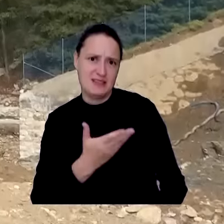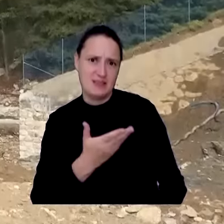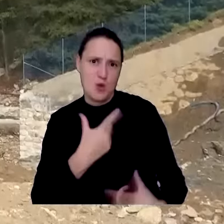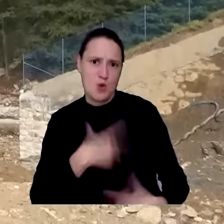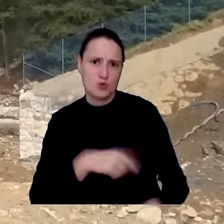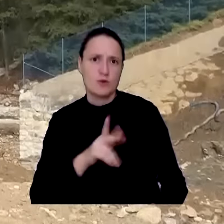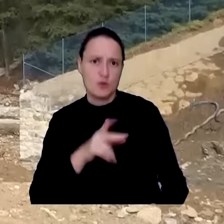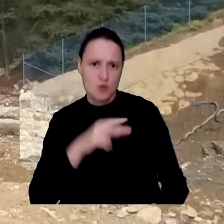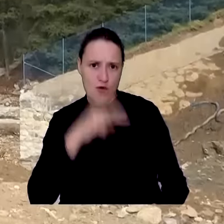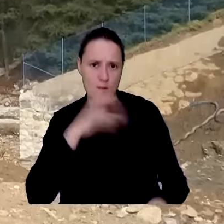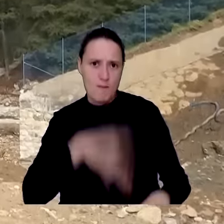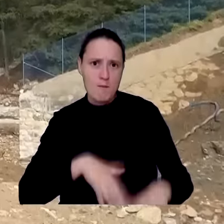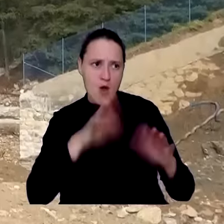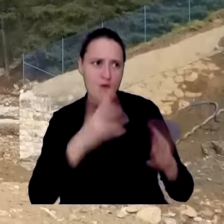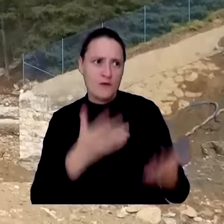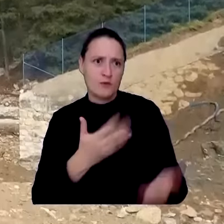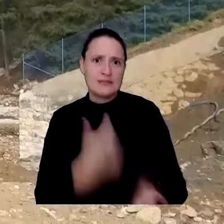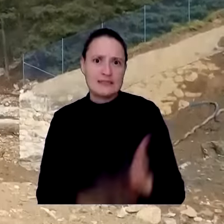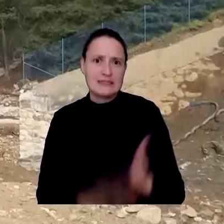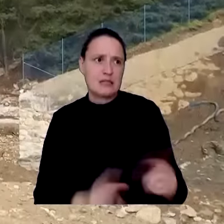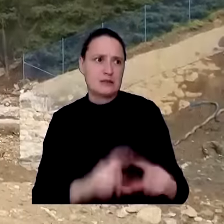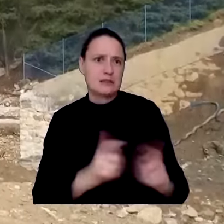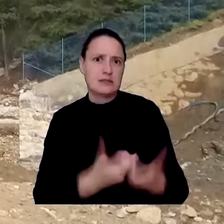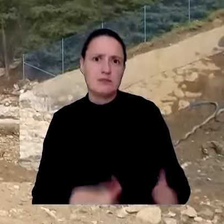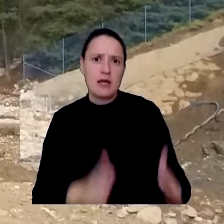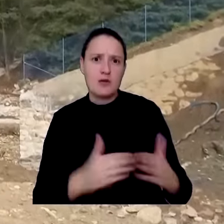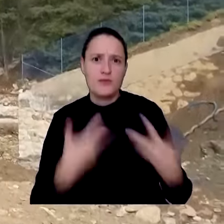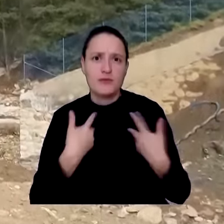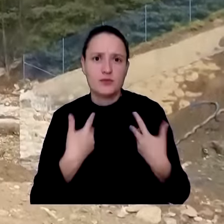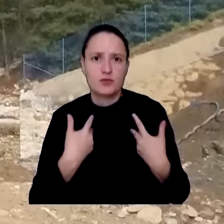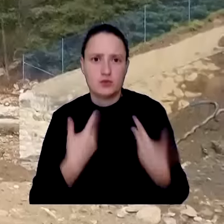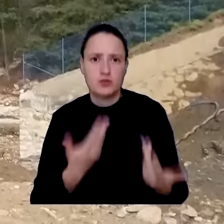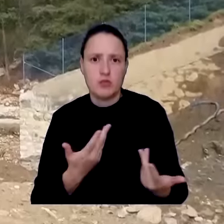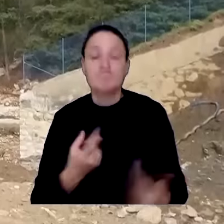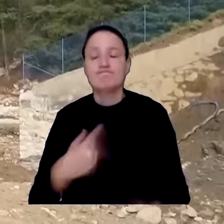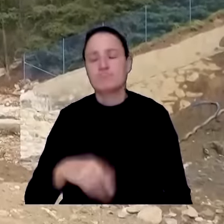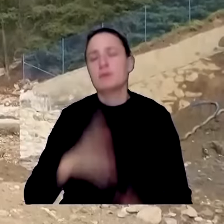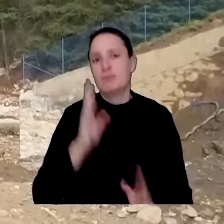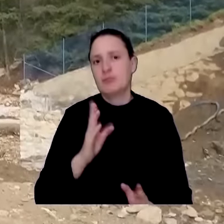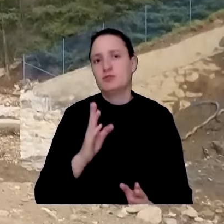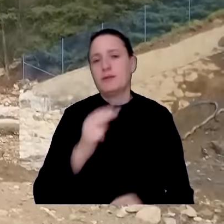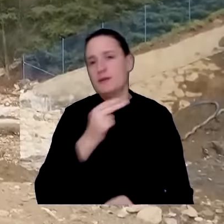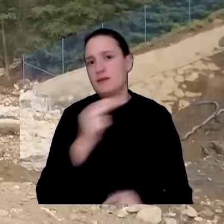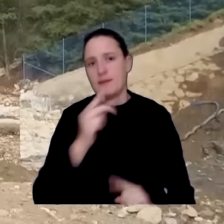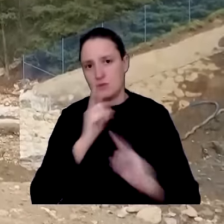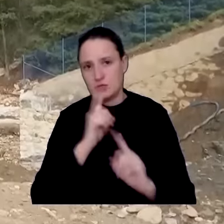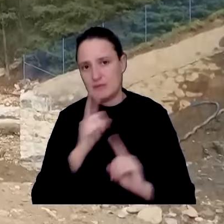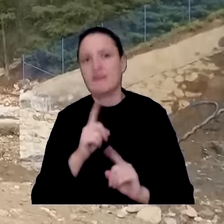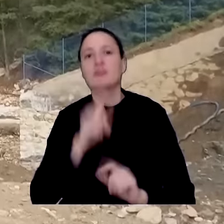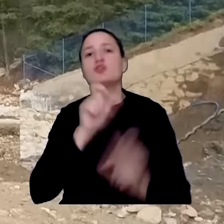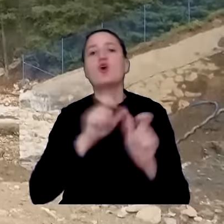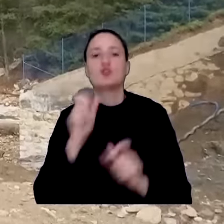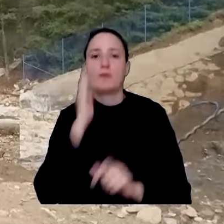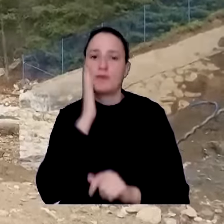tych, którzy stracili często dobytek swojego życia. Będziemy dzisiaj jeszcze rozmawiać z mieszkańcami. Zachęcam